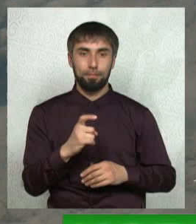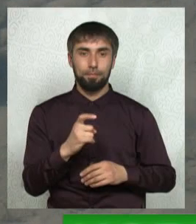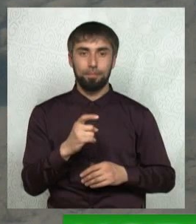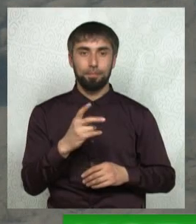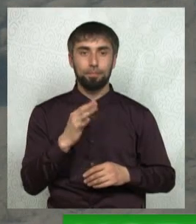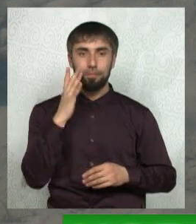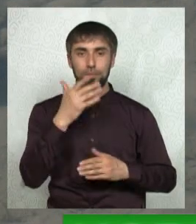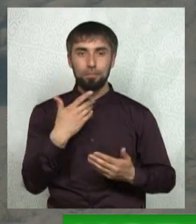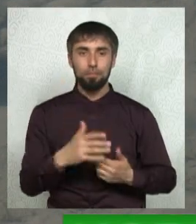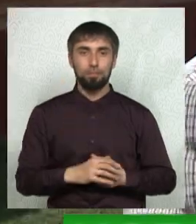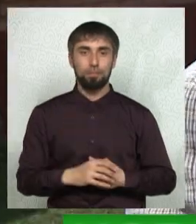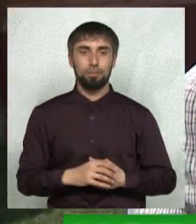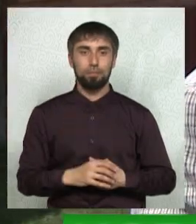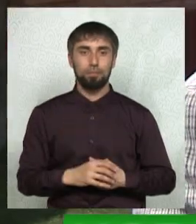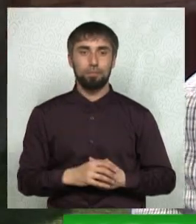не имеет смысла.